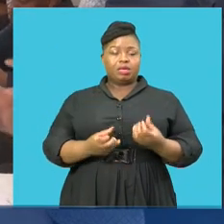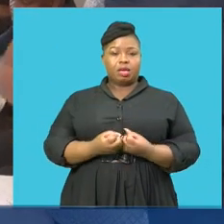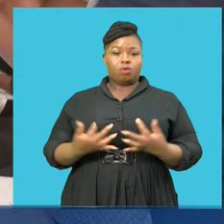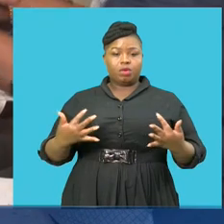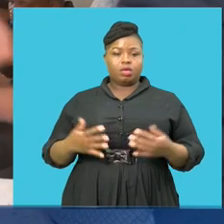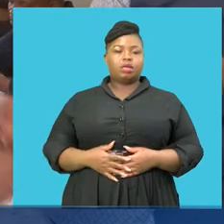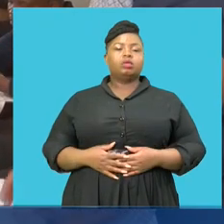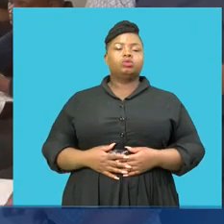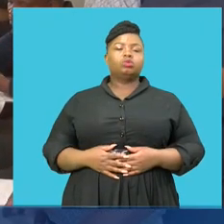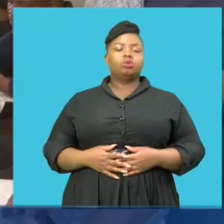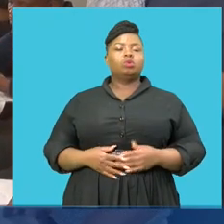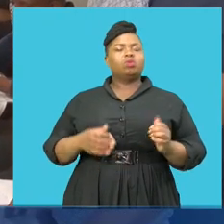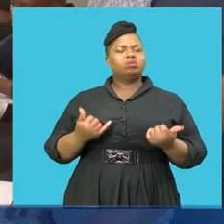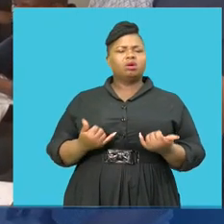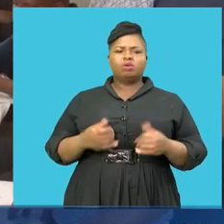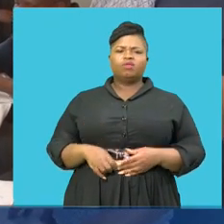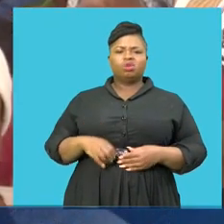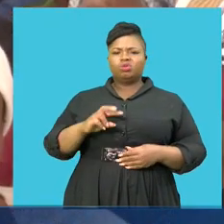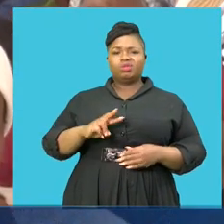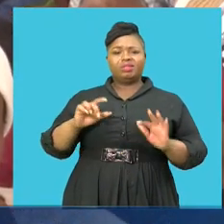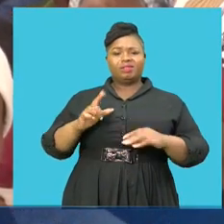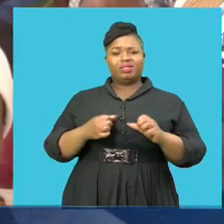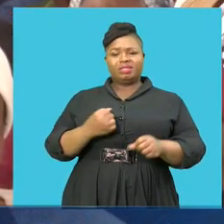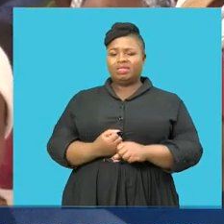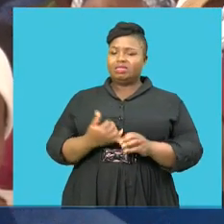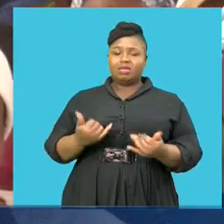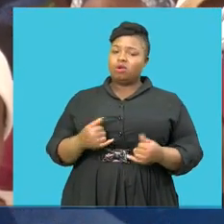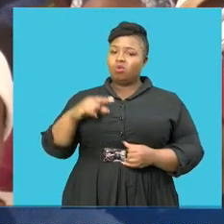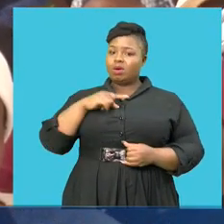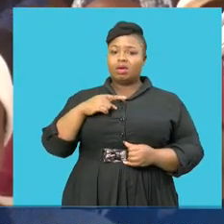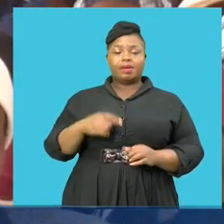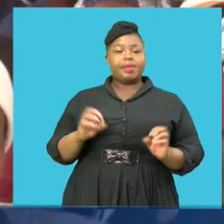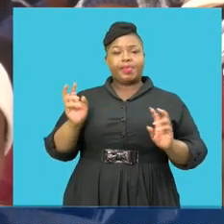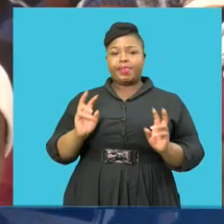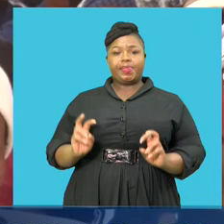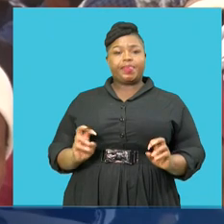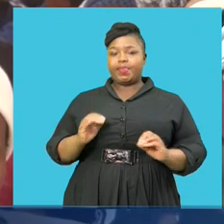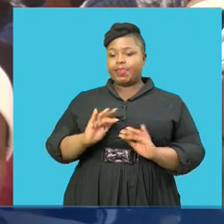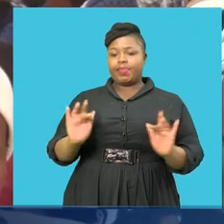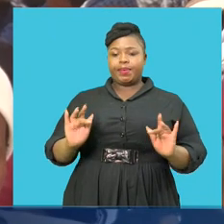amabili nesishiyagalombili ngaphandle kokufakelwa ugesi namanzi kanye nezinye izidingo.